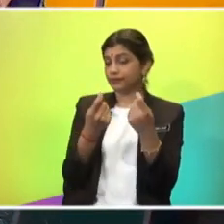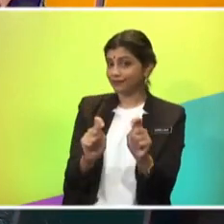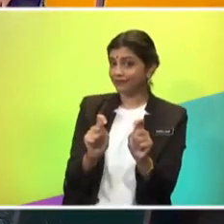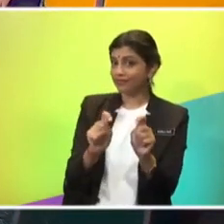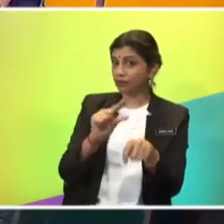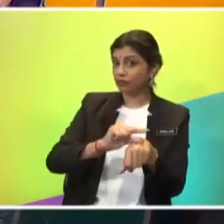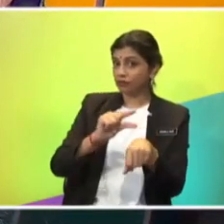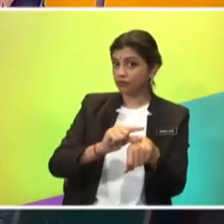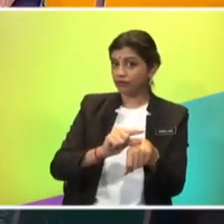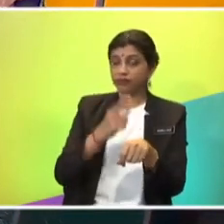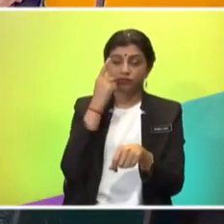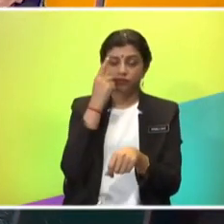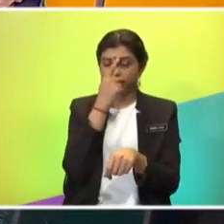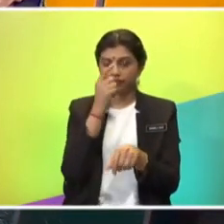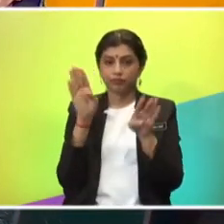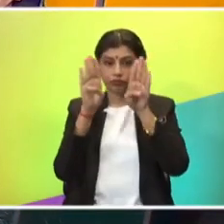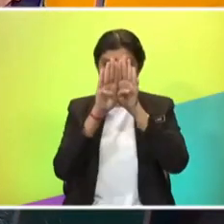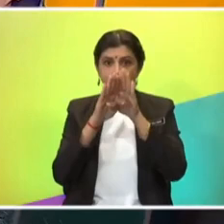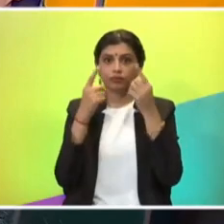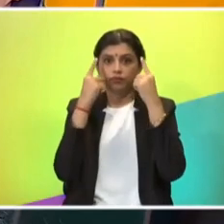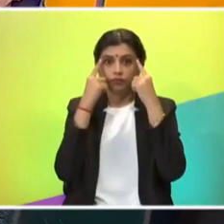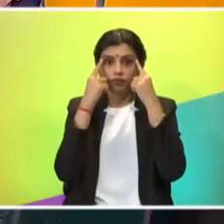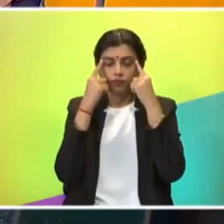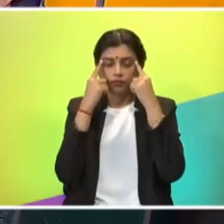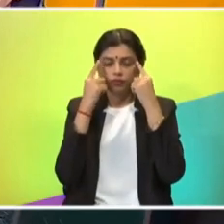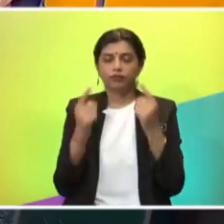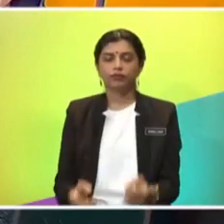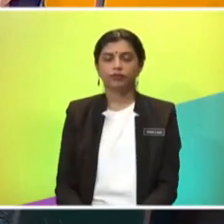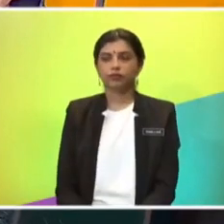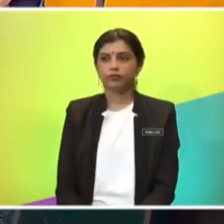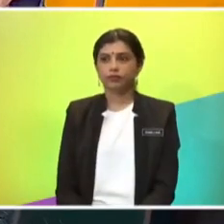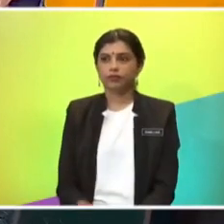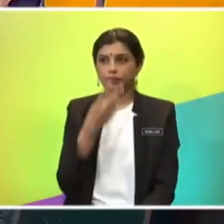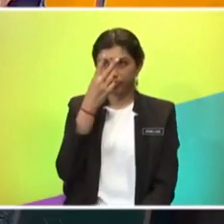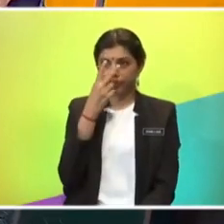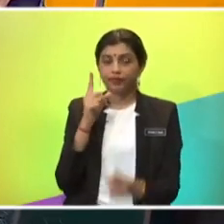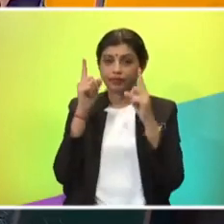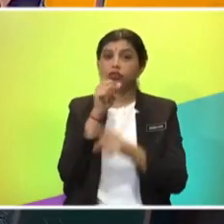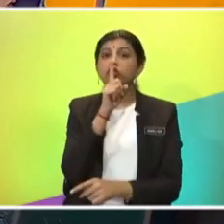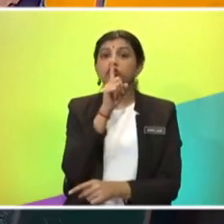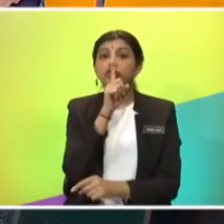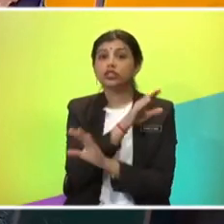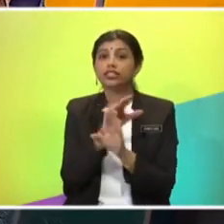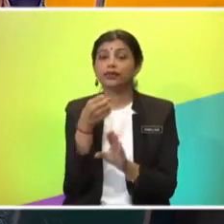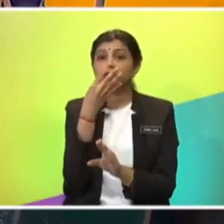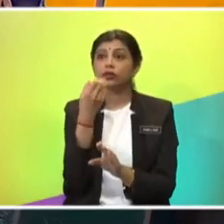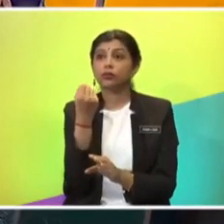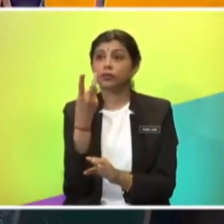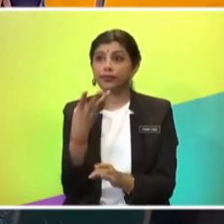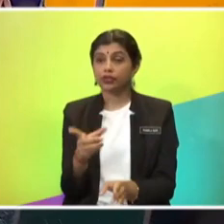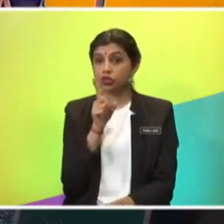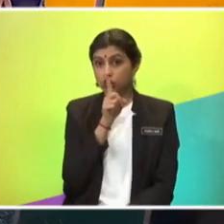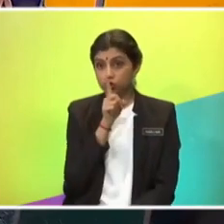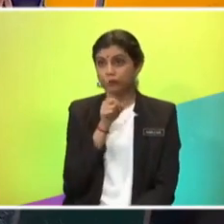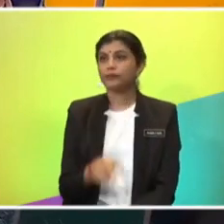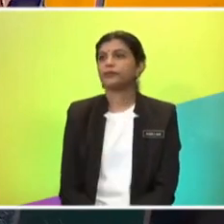Okey, so 10 ada garisan kecil. Okey. Saya nak cuba cikgu. Boleh. Baik cikgu. Okey. Ya Allah. Ha, dah berjam. Dah, dah berjam.